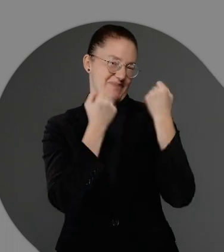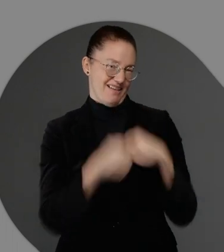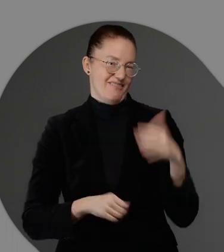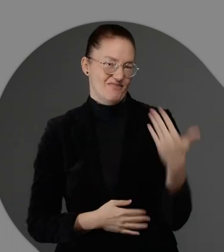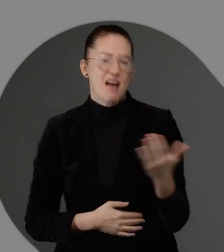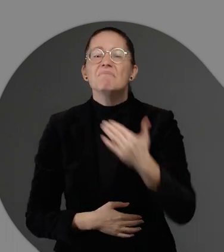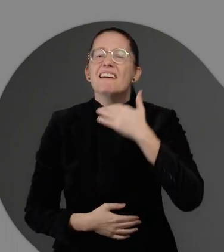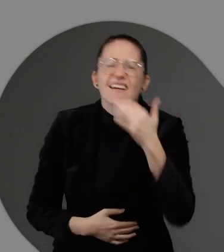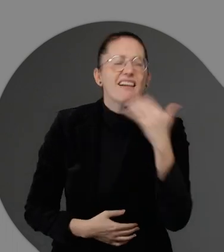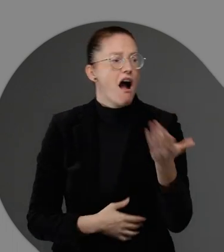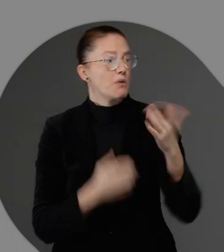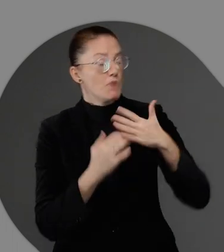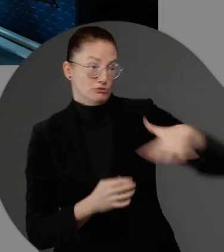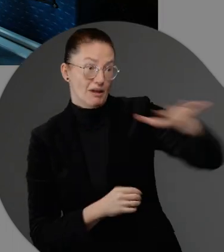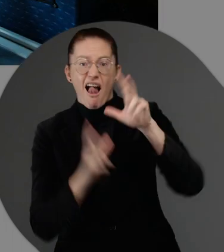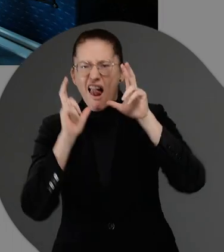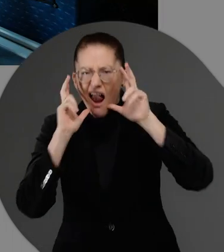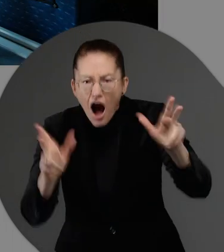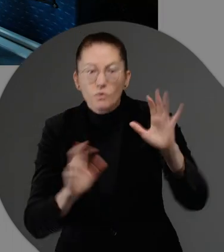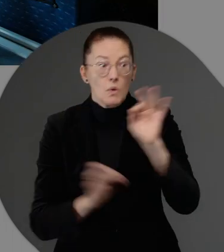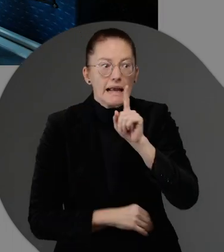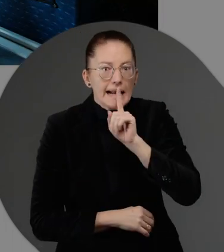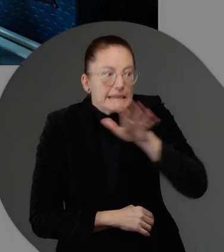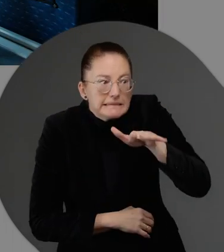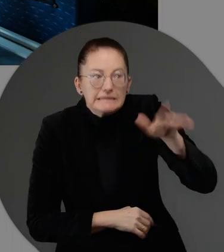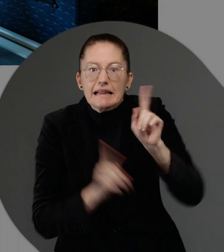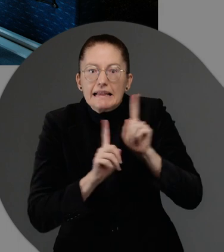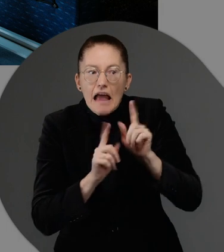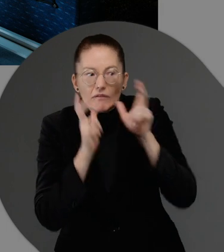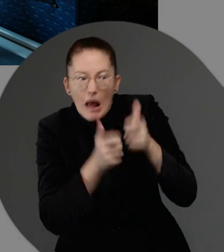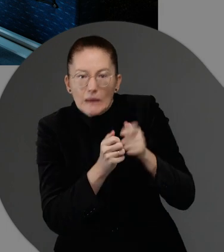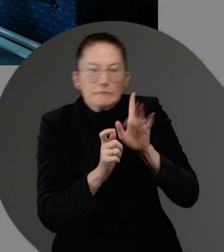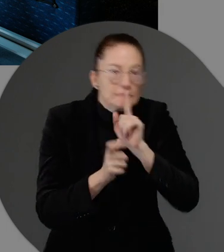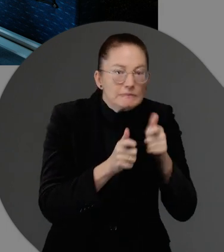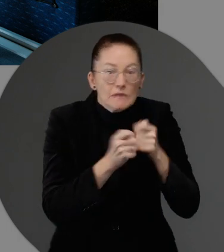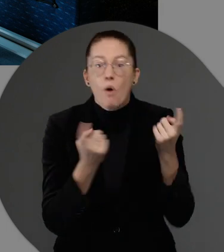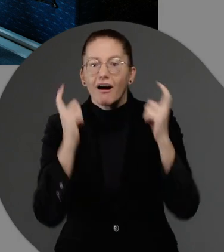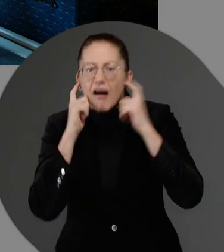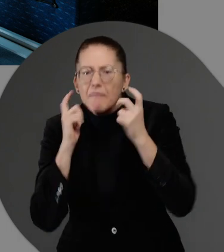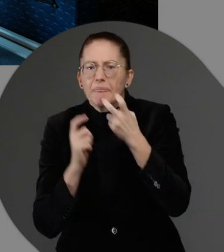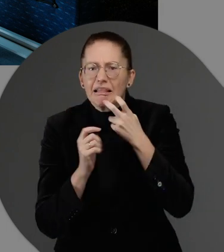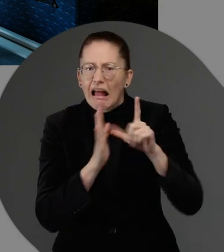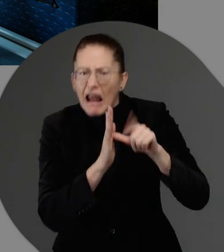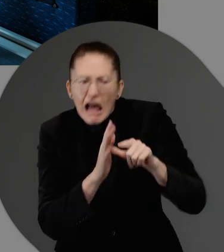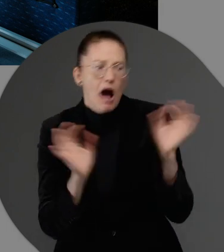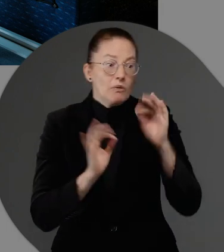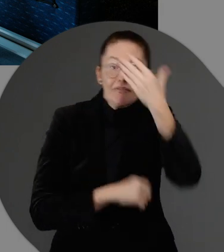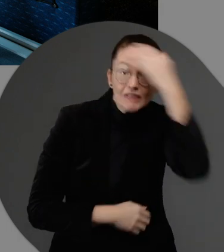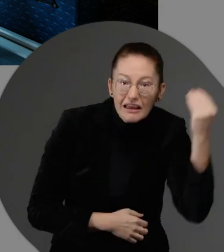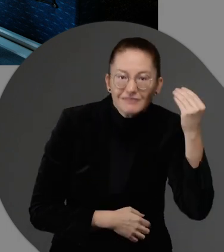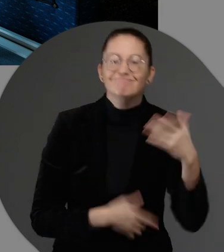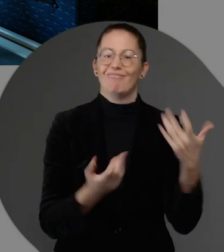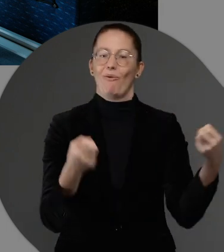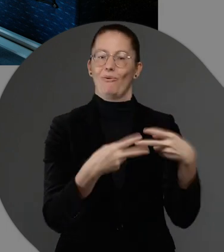bei der digitalen Barrierefreiheit. Egal, ob man in einer lauten Umgebung ist oder in einer sehr leisen, wo man niemanden stören möchte, wenn man seine